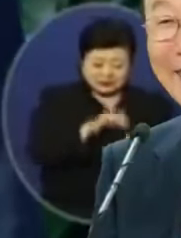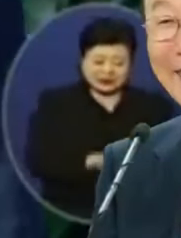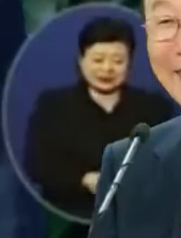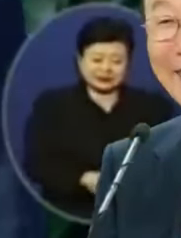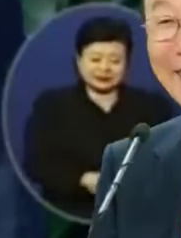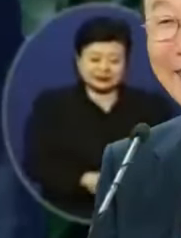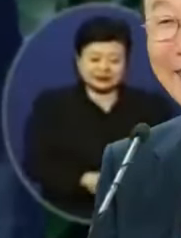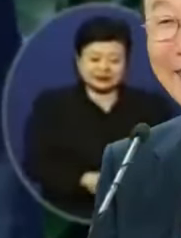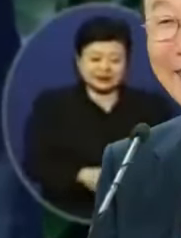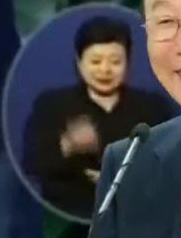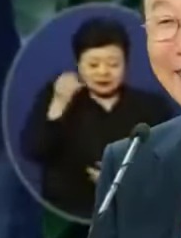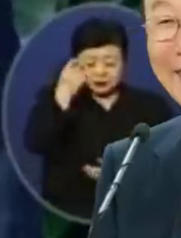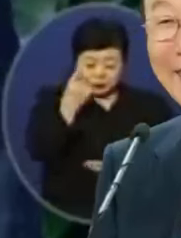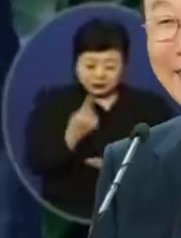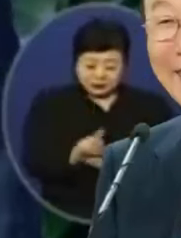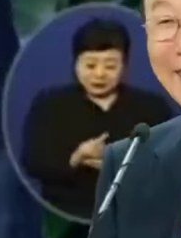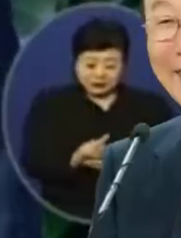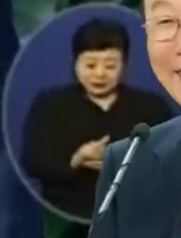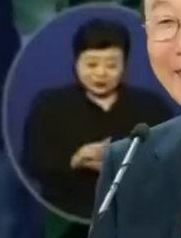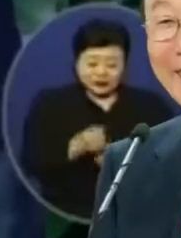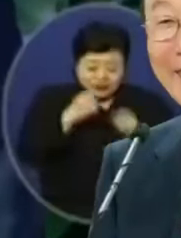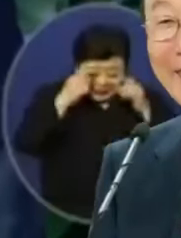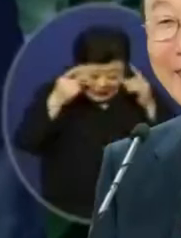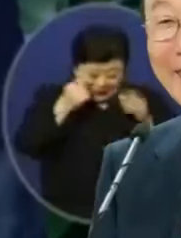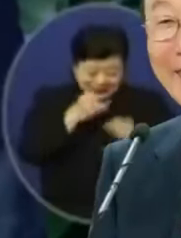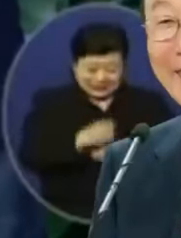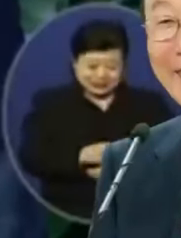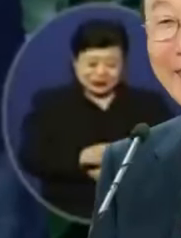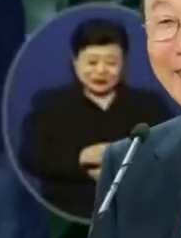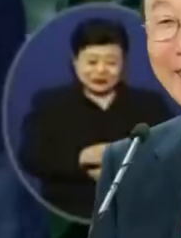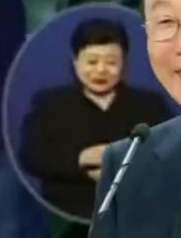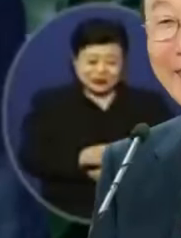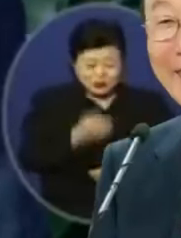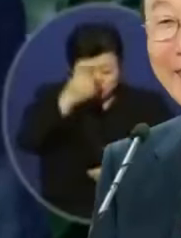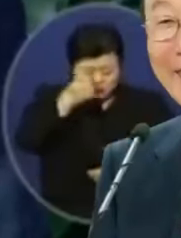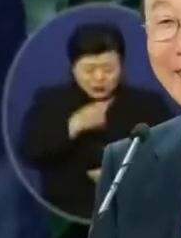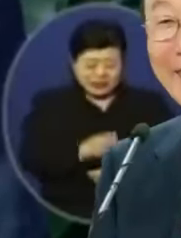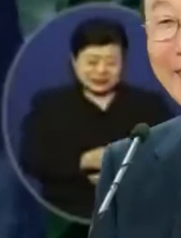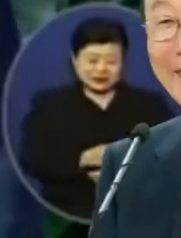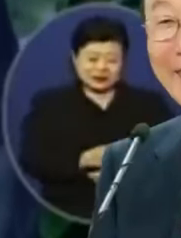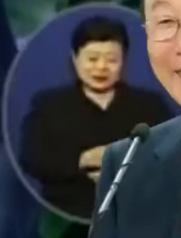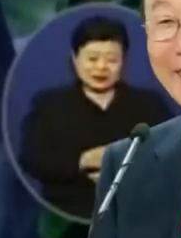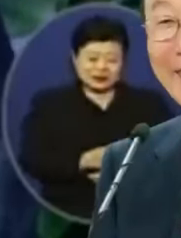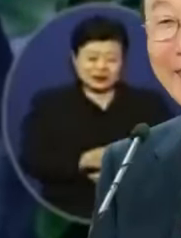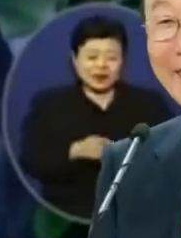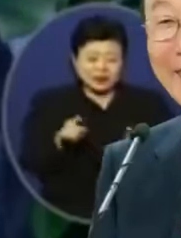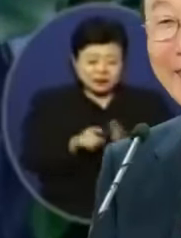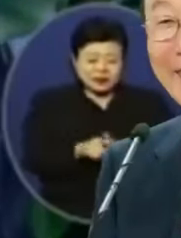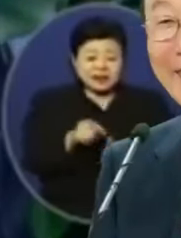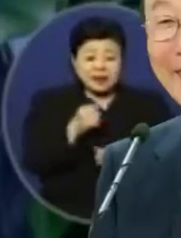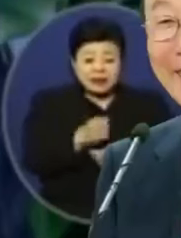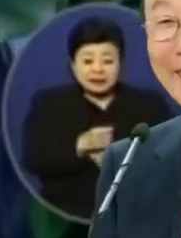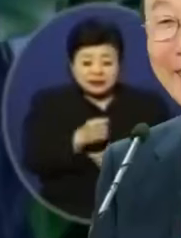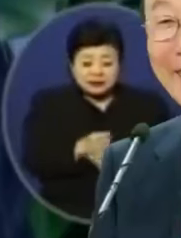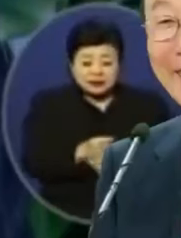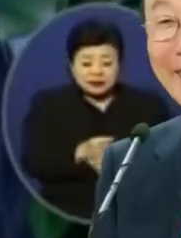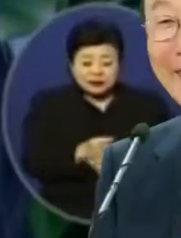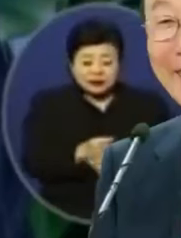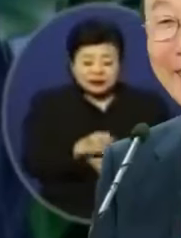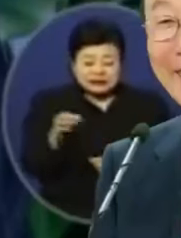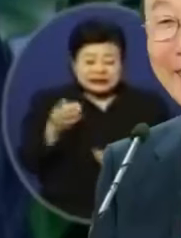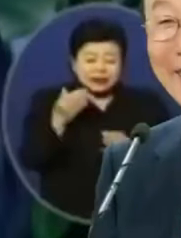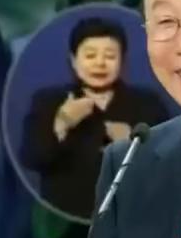성령이 오셔서 여러분 깨닫게 하시고 여러분이 꿈꾸게 하시고 여러분이 믿게 만드시고 입으로